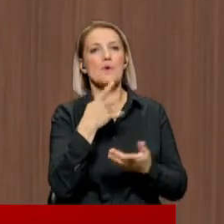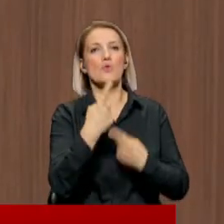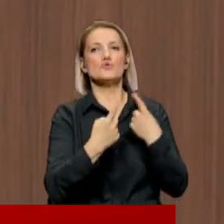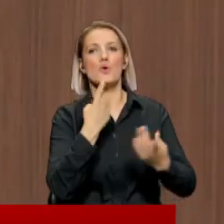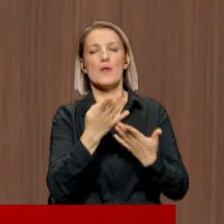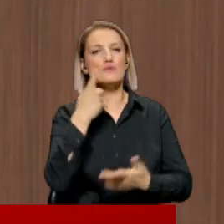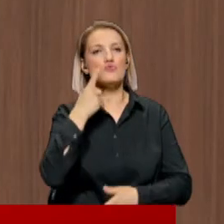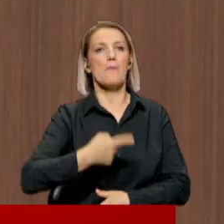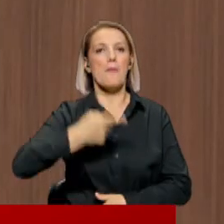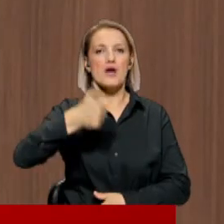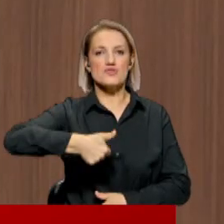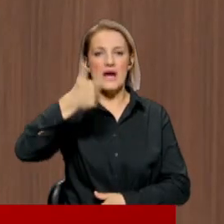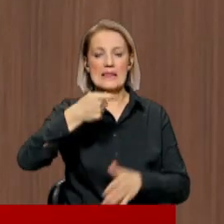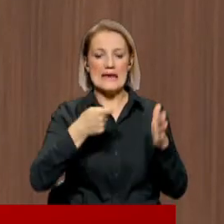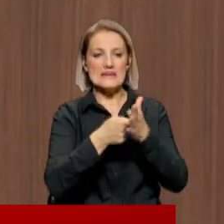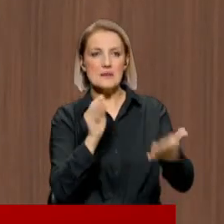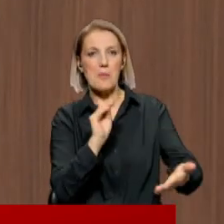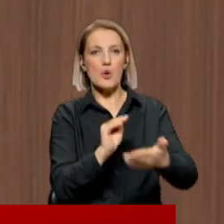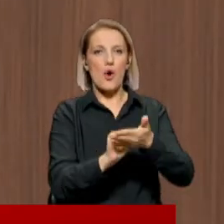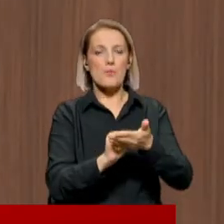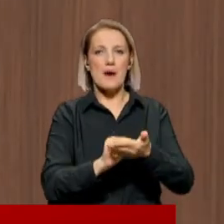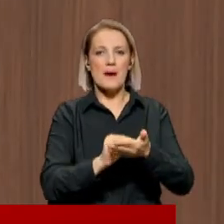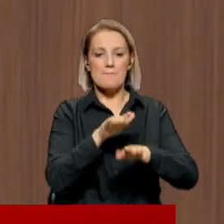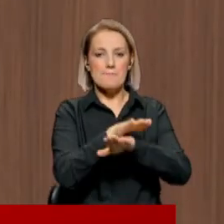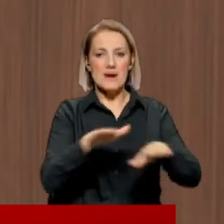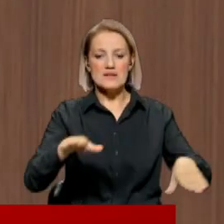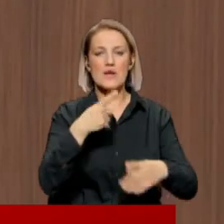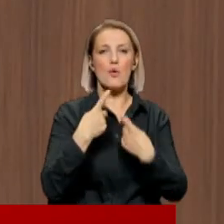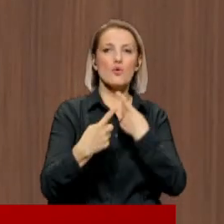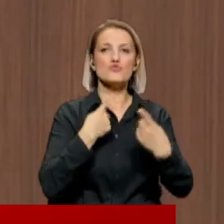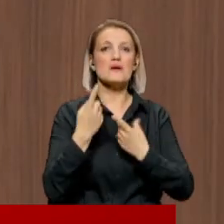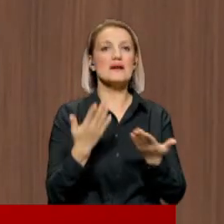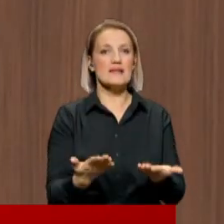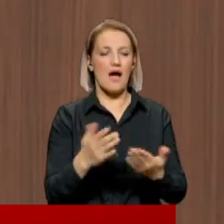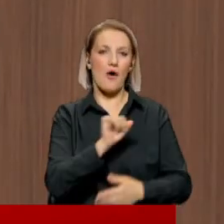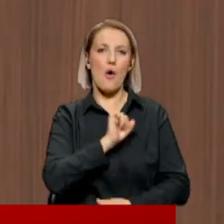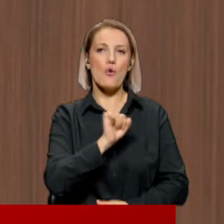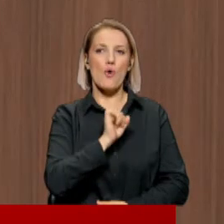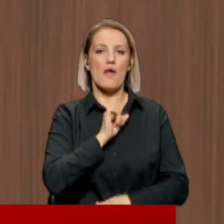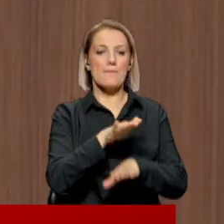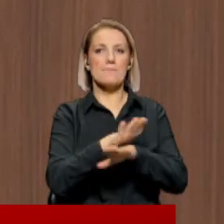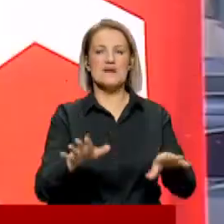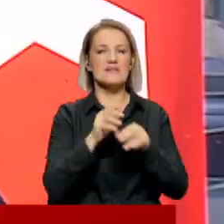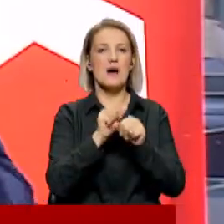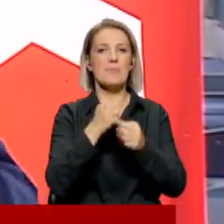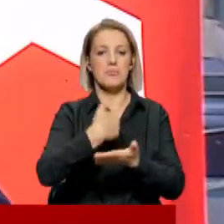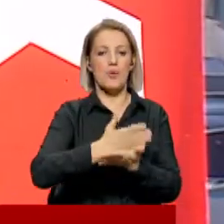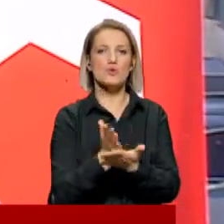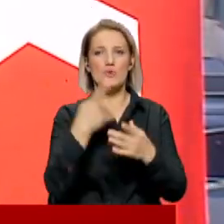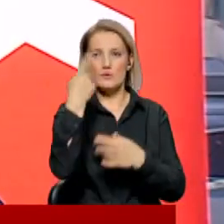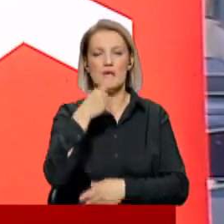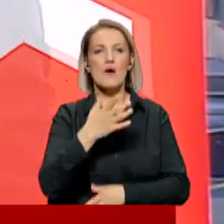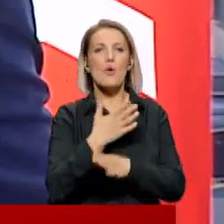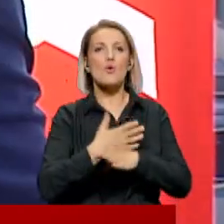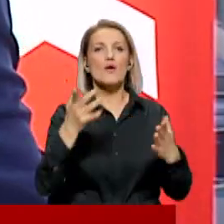konuşuyorlar. Cumhurbaşkanına isim koymayı masada konuşmaktan korkuyorlar, masa dağılır diye. Koskoca devlet